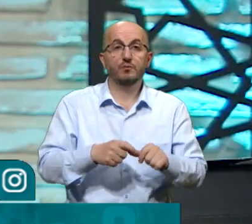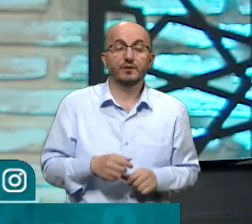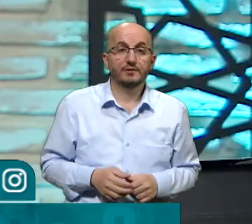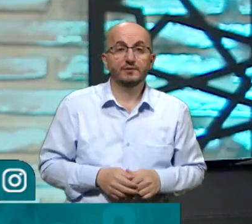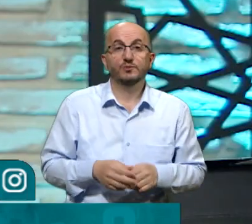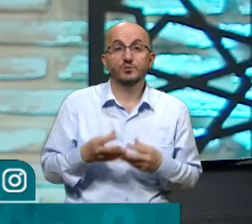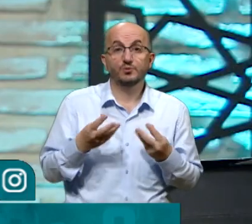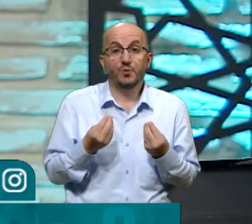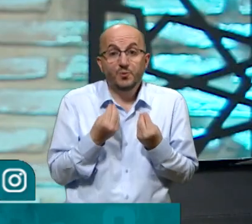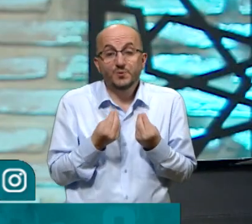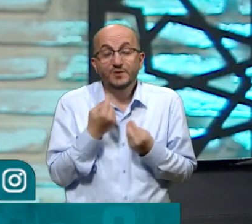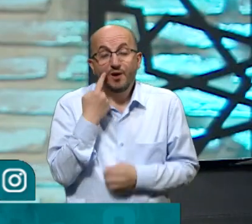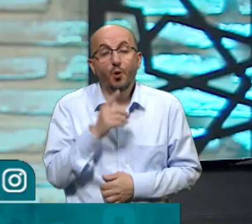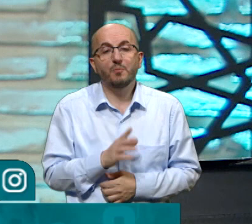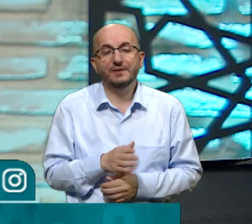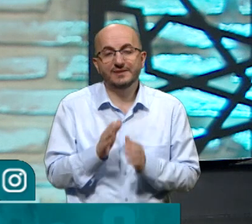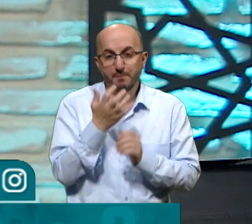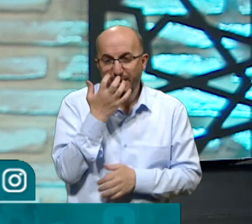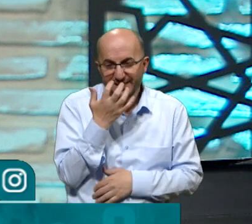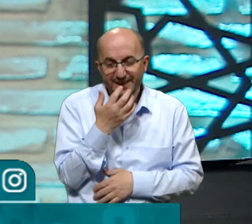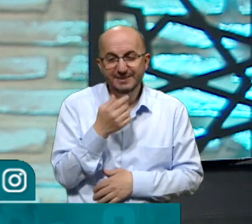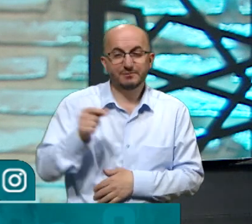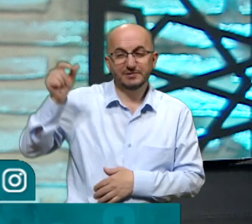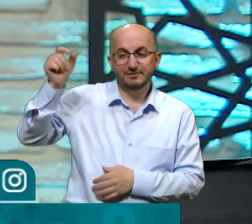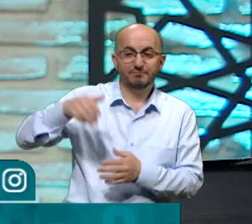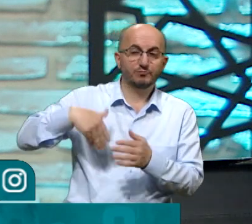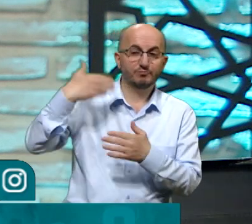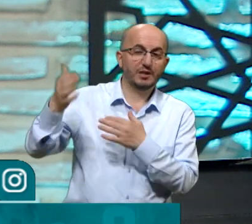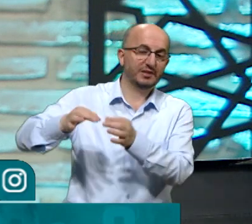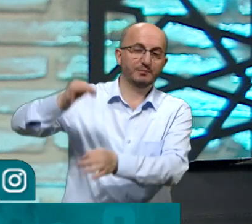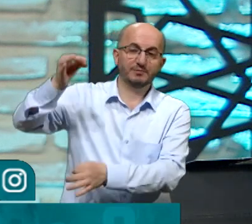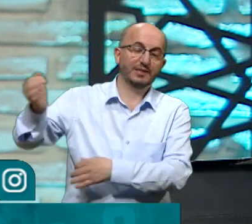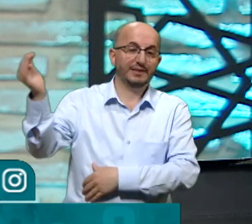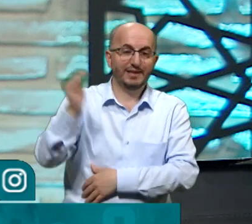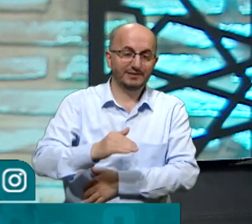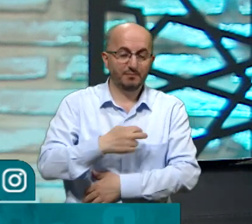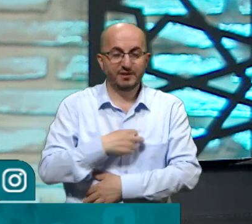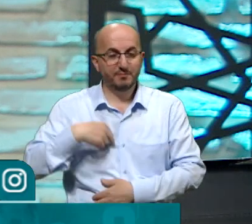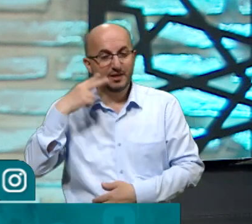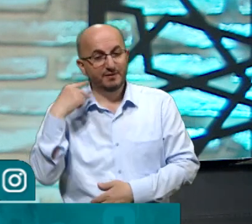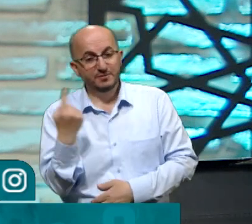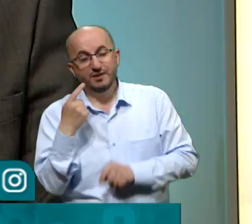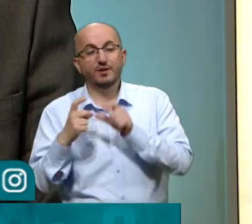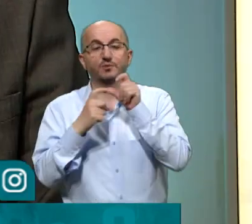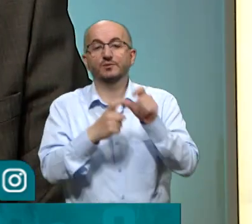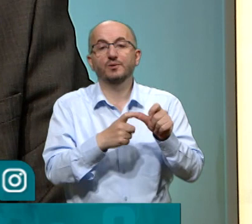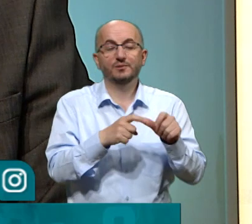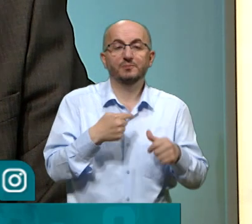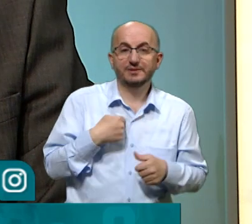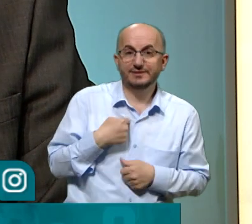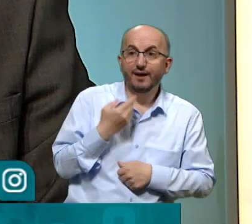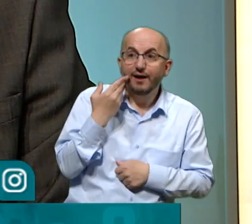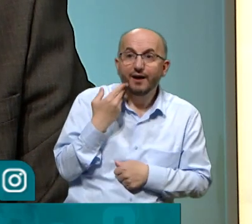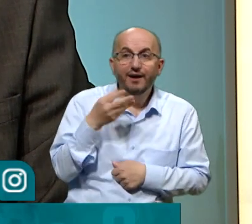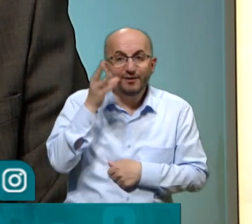hoş görmezdik beklerdik gibi Bedevi gelsin body eden biri gelsin Onun rasullaha bir şeyler sağ olsun Biz de O sayede